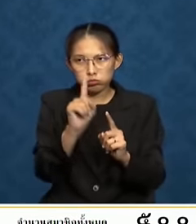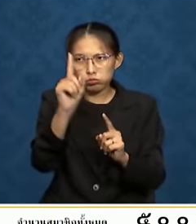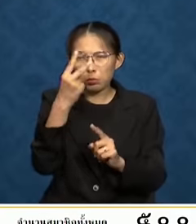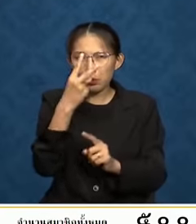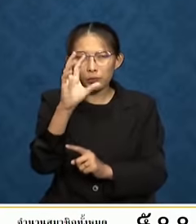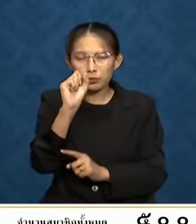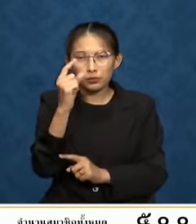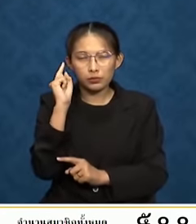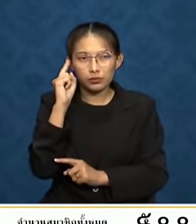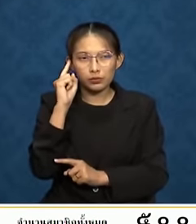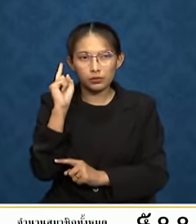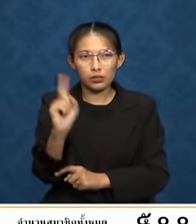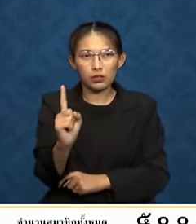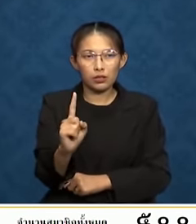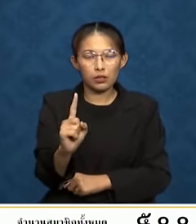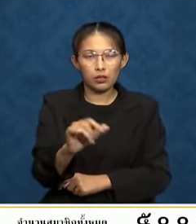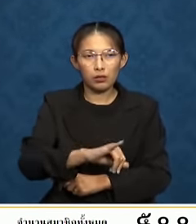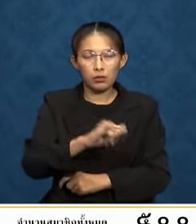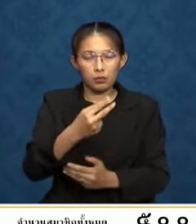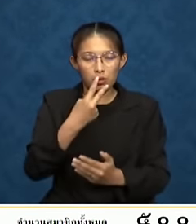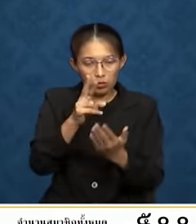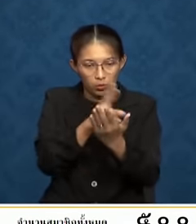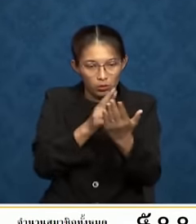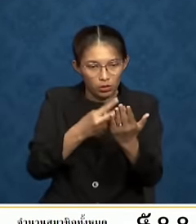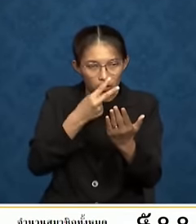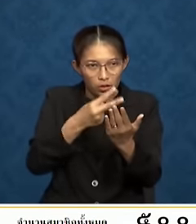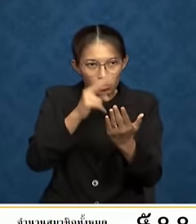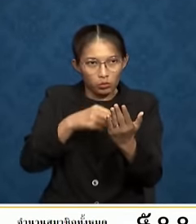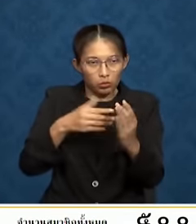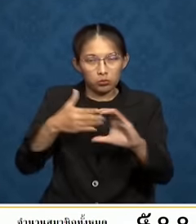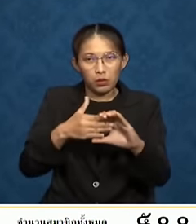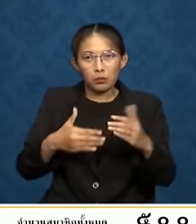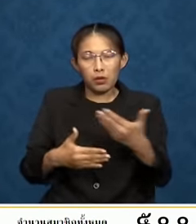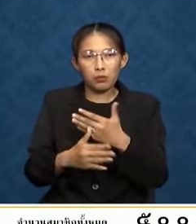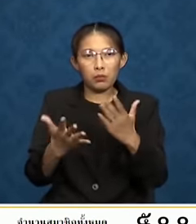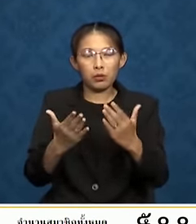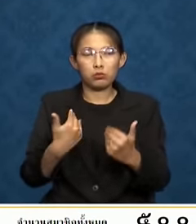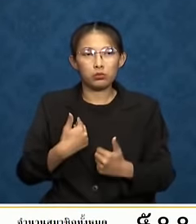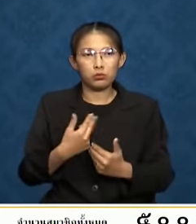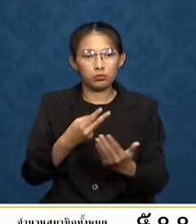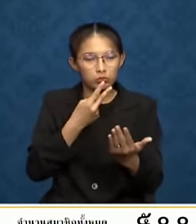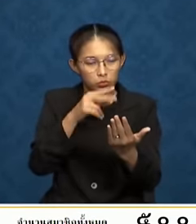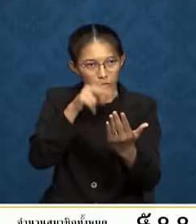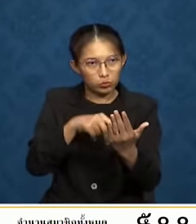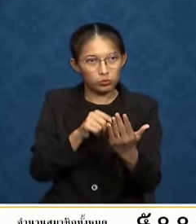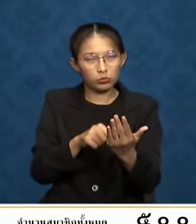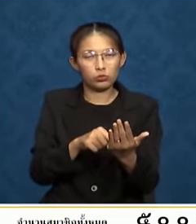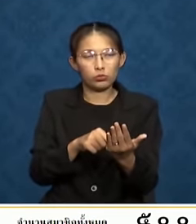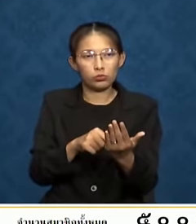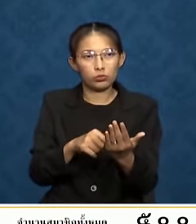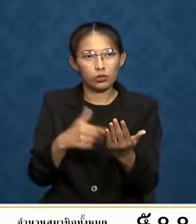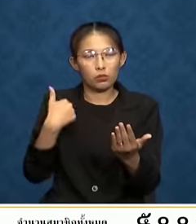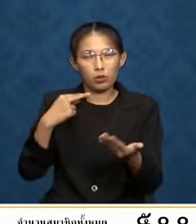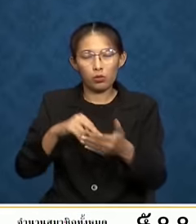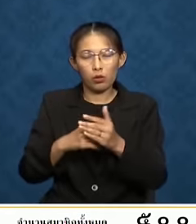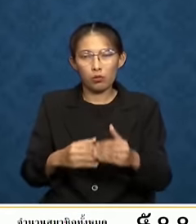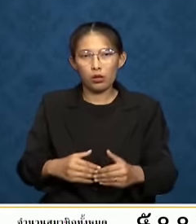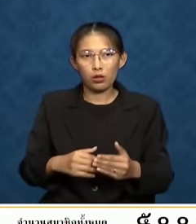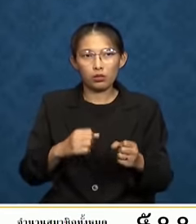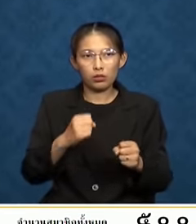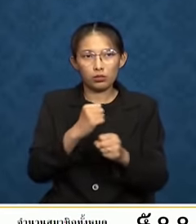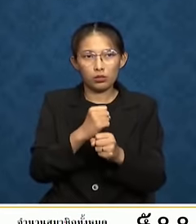นะผมไปดูในรายงานเสียดายผมไม่ได้ขึ้นสไลด์ให้องค์กรนานาประเทศเขายกกำลังพลแต่ละ